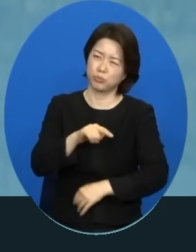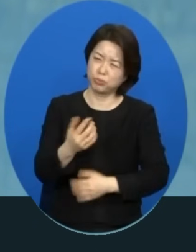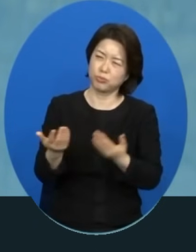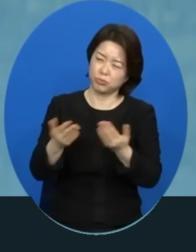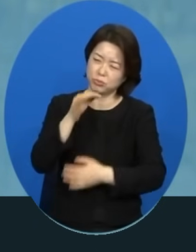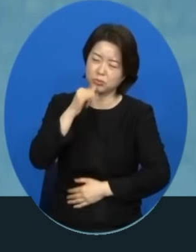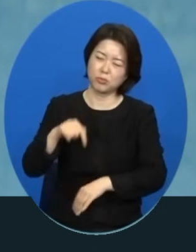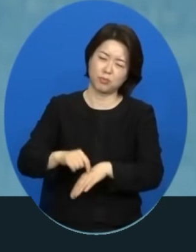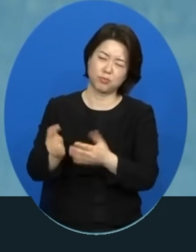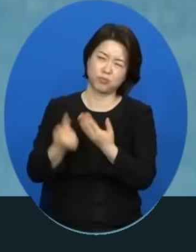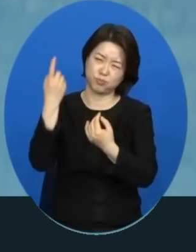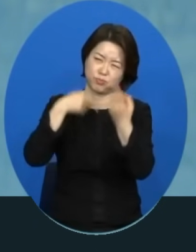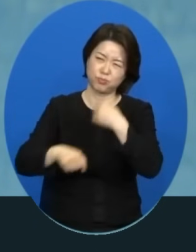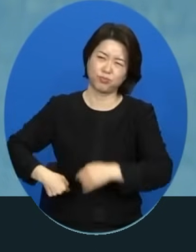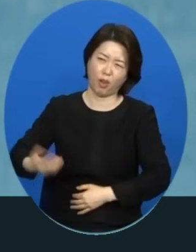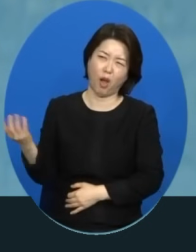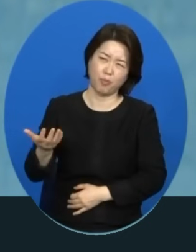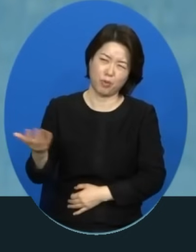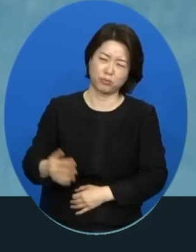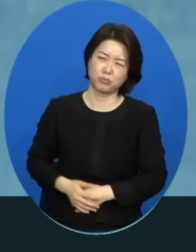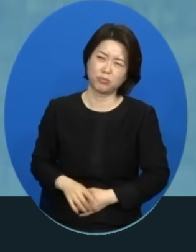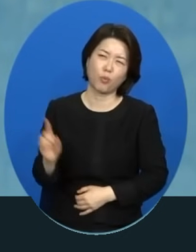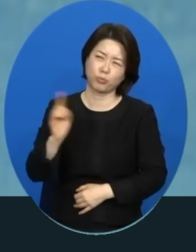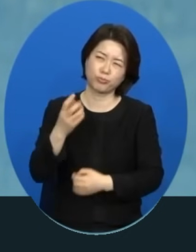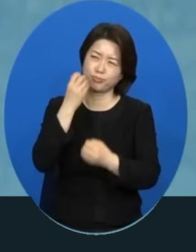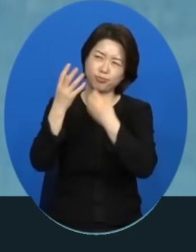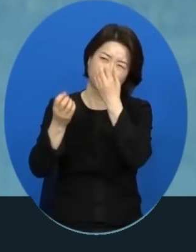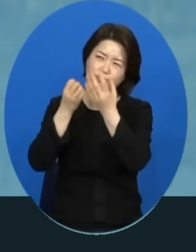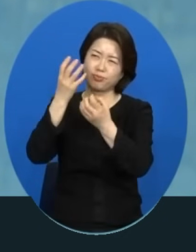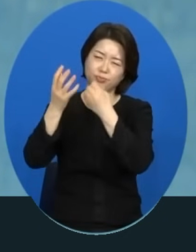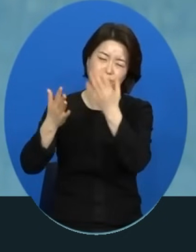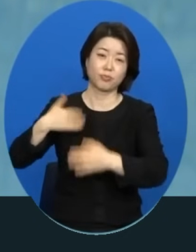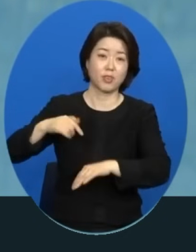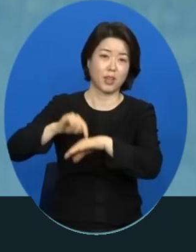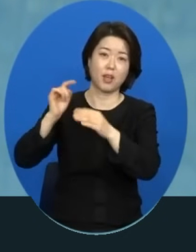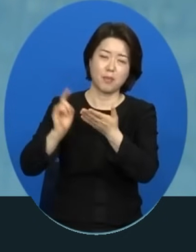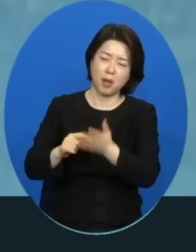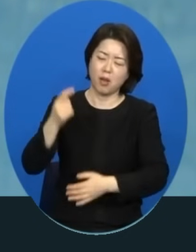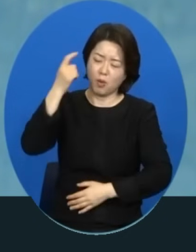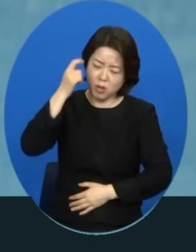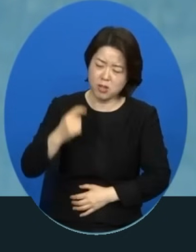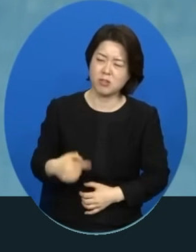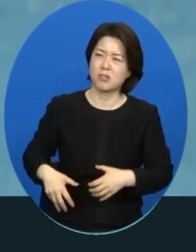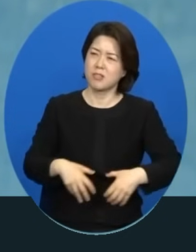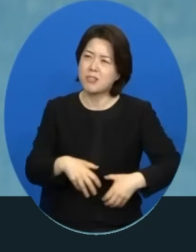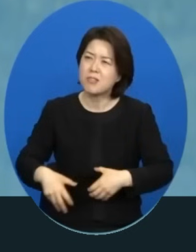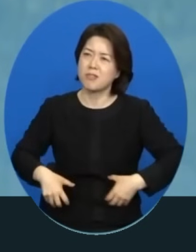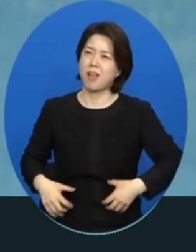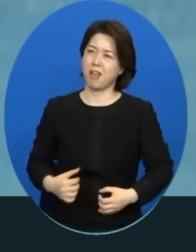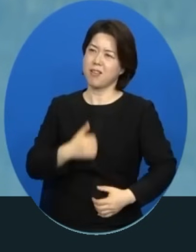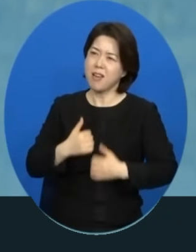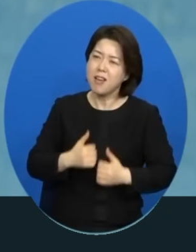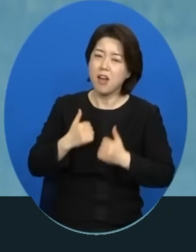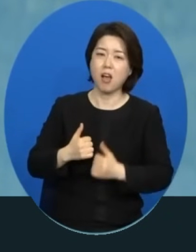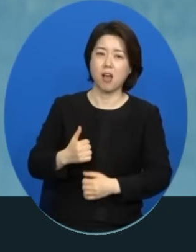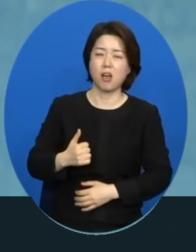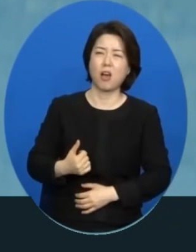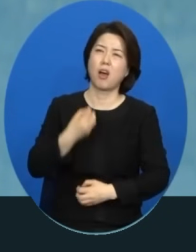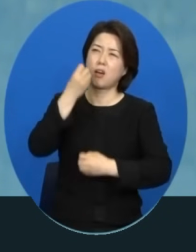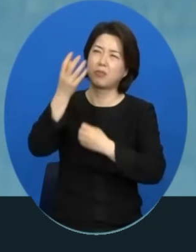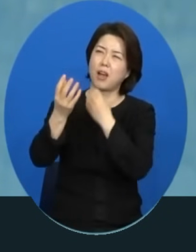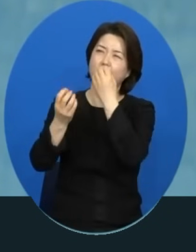상했어요. 마음이 아팠어요. 하나님, 제 마음이 왜 이렇게 요동치죠? 뭐 이런 이야기 그냥